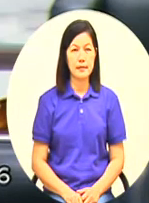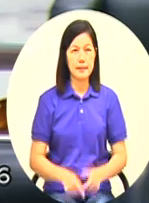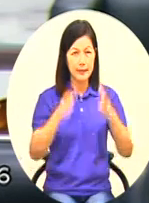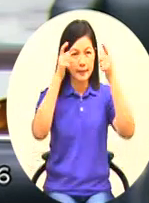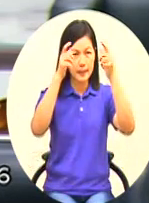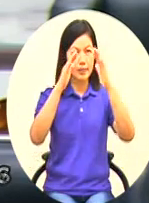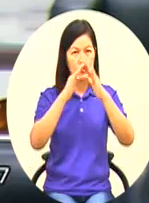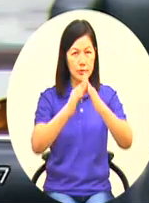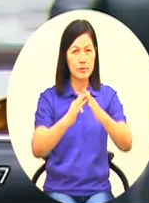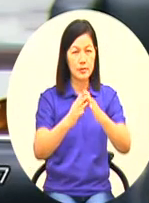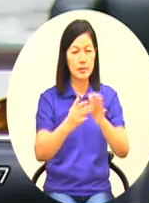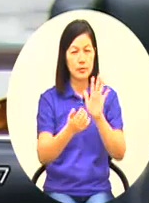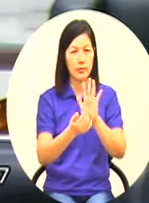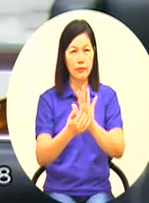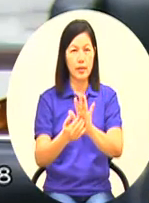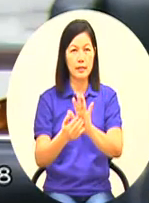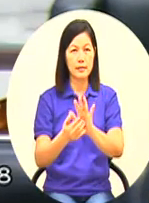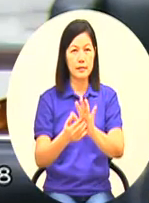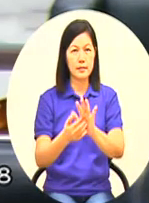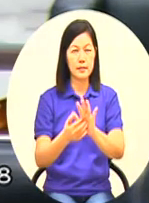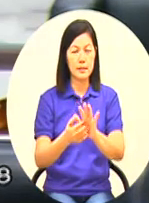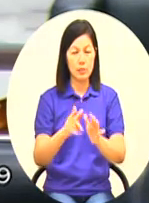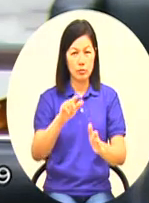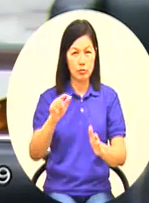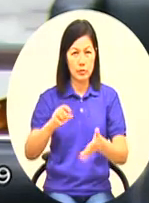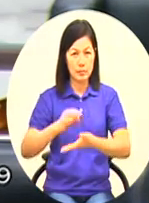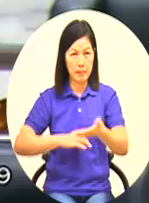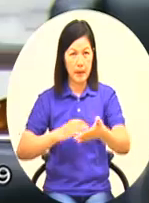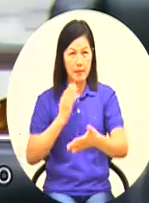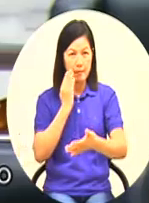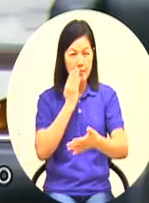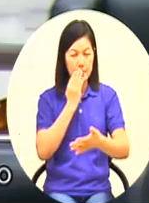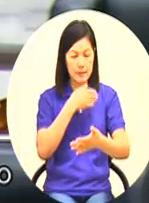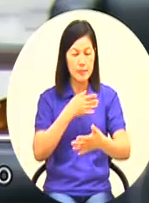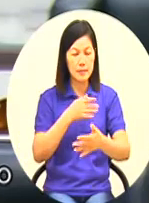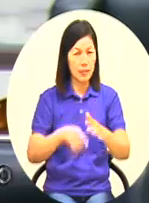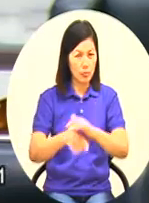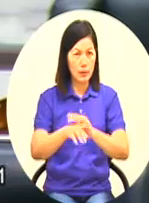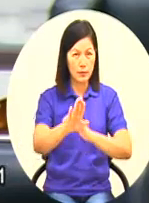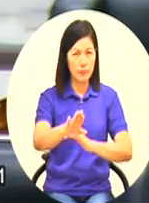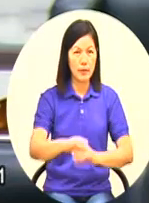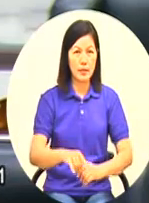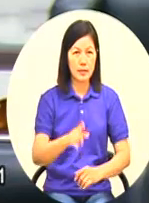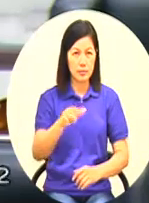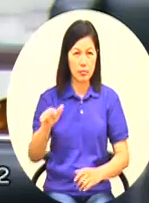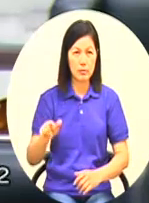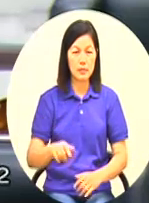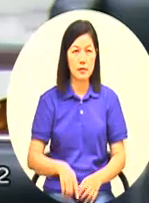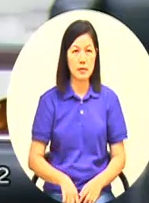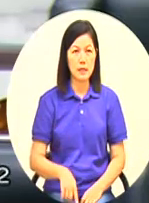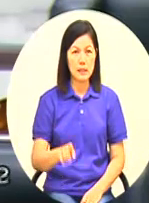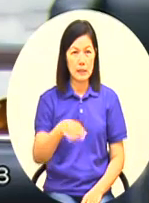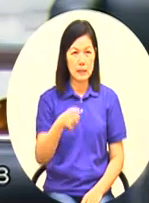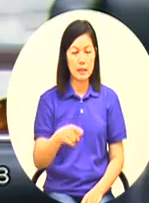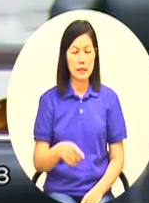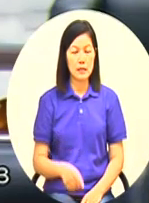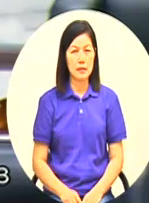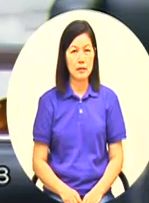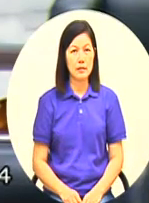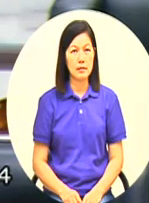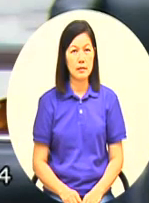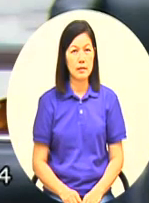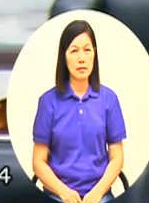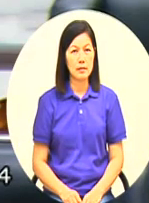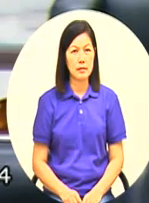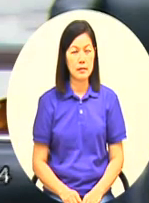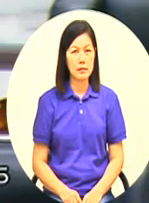市防治赃物的自治条例，那有第三条有写着说，本自治条例所称